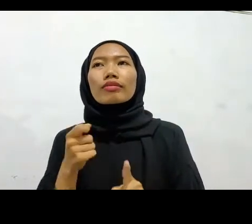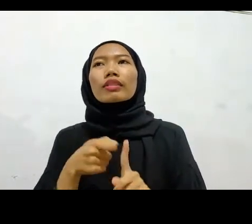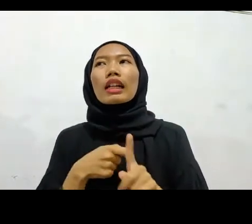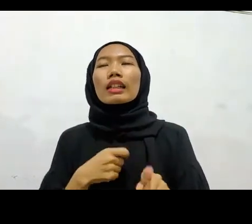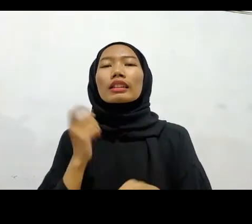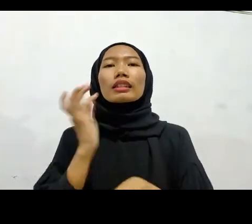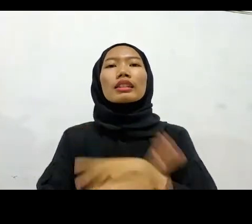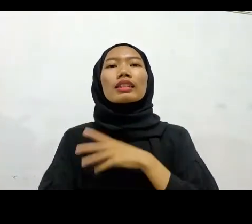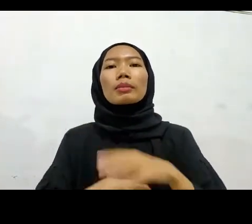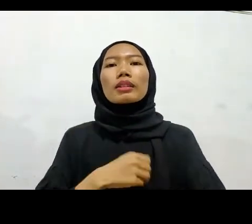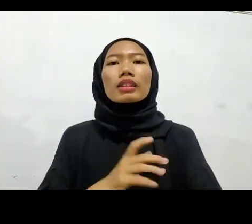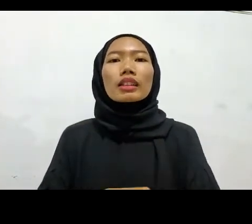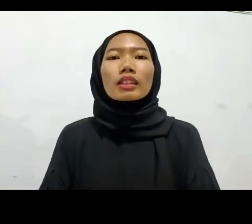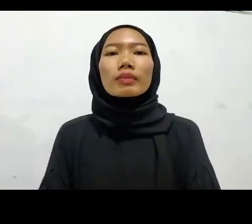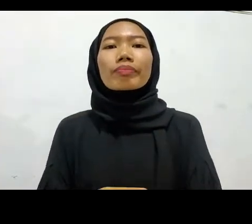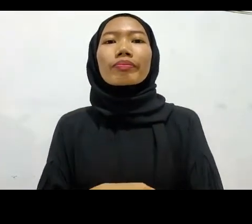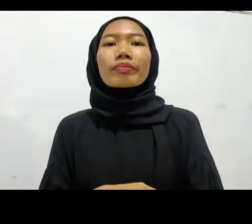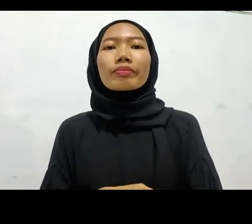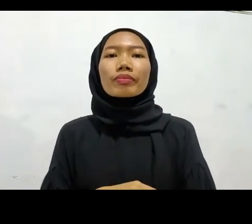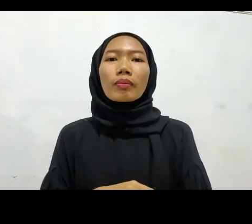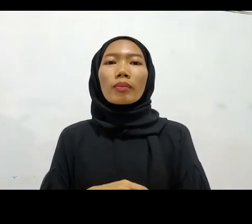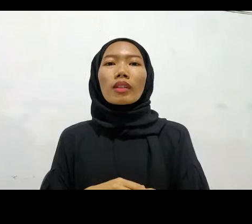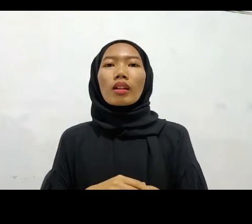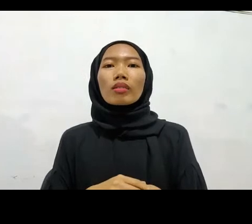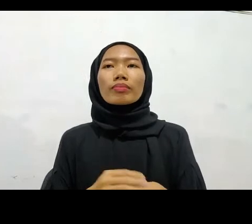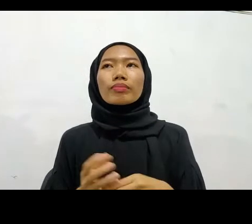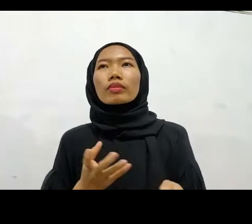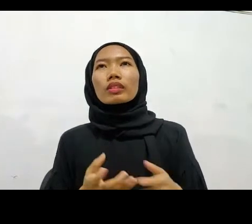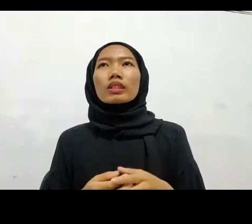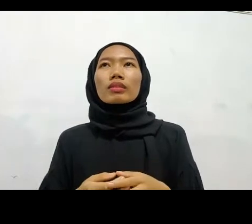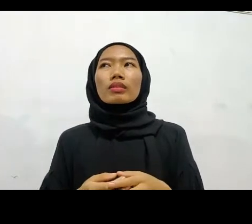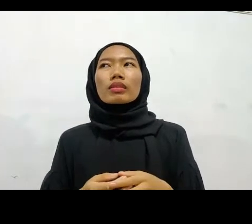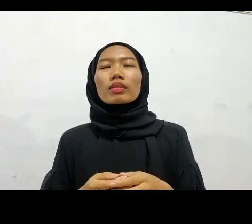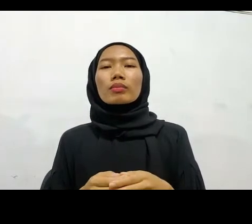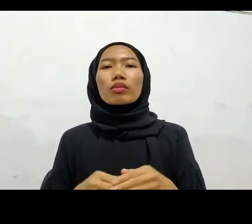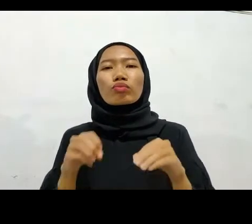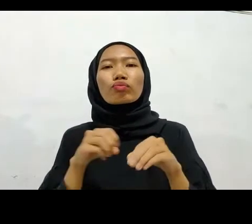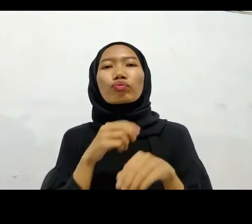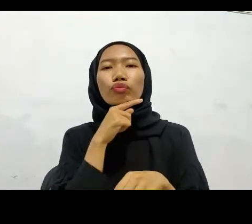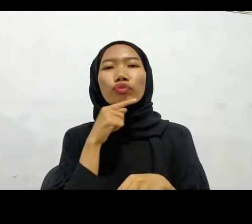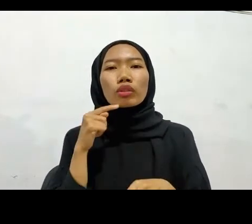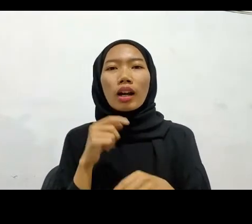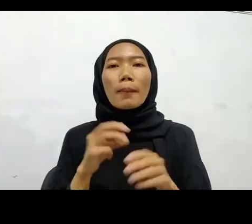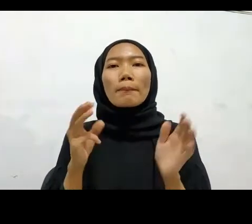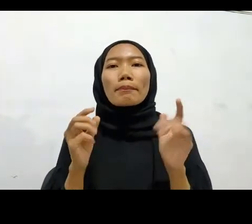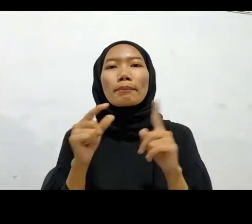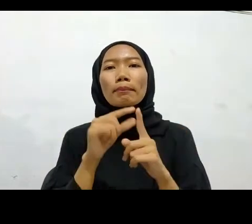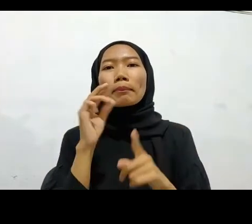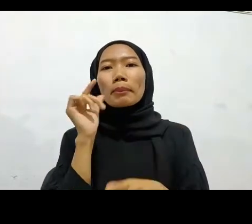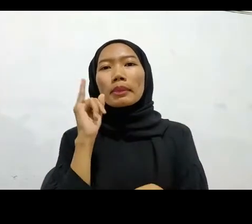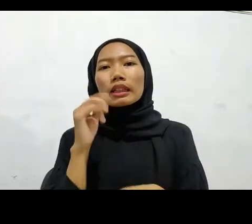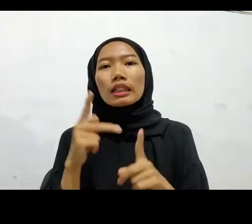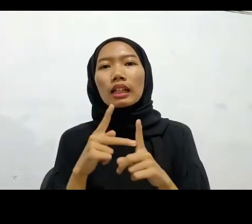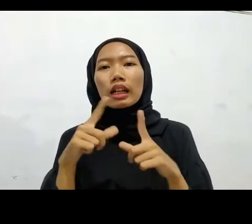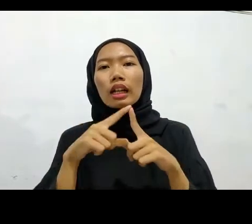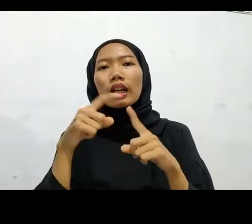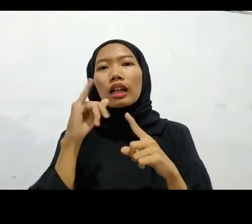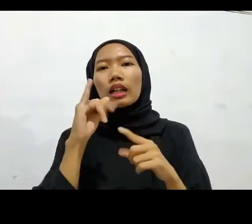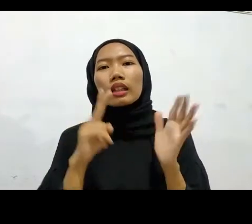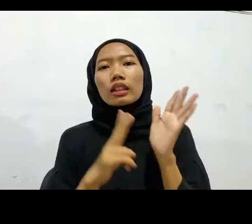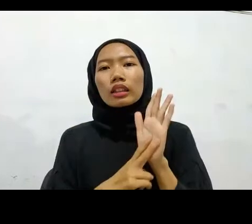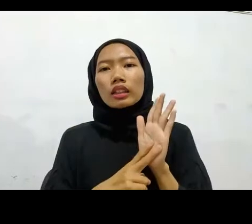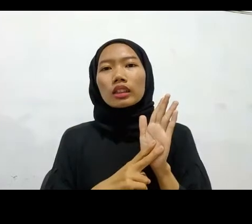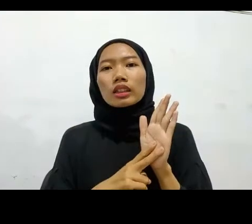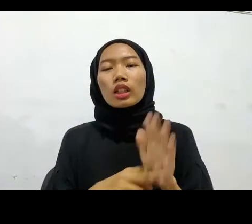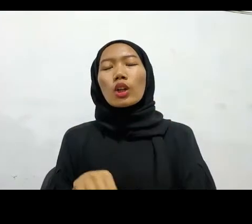ini juga sangat memprihatinkan karena alat bantu ini juga termasuk kebutuhan, bukan hal lagi juga